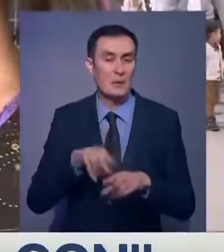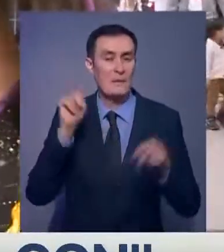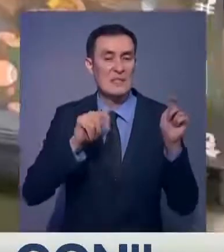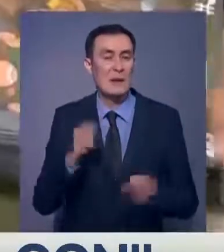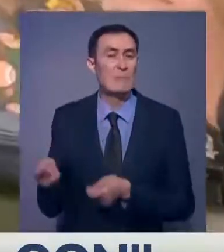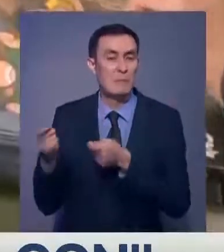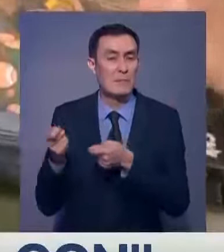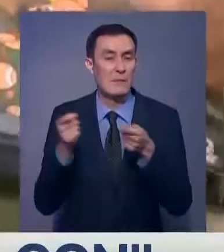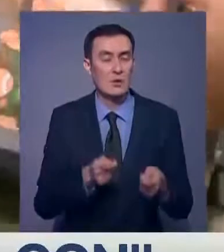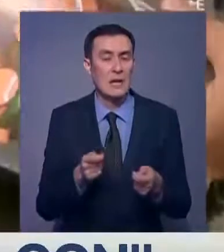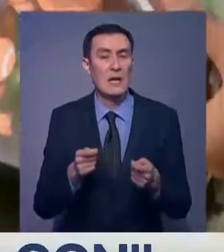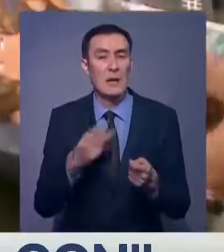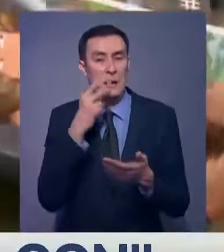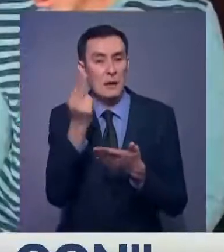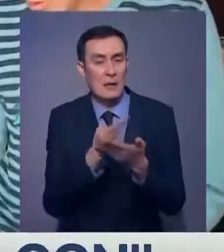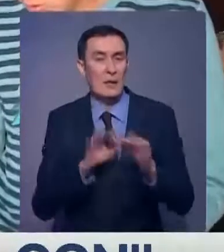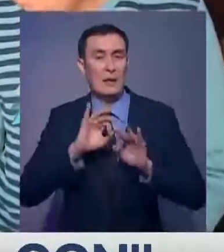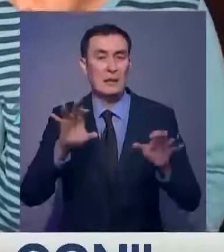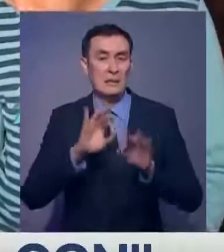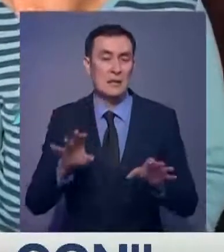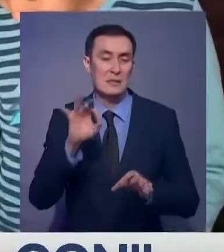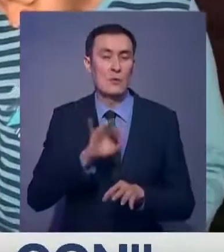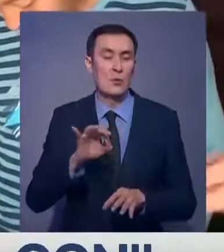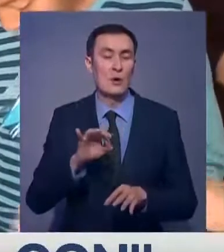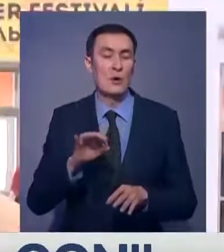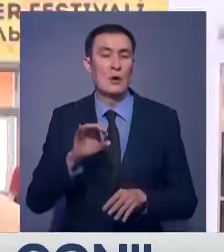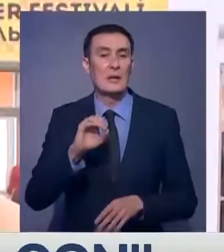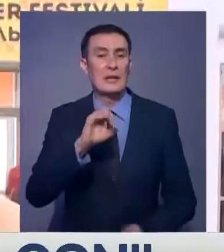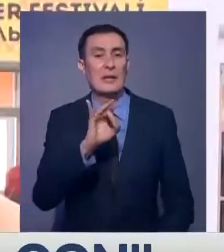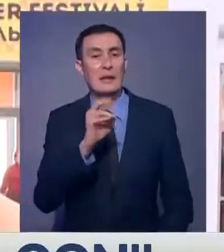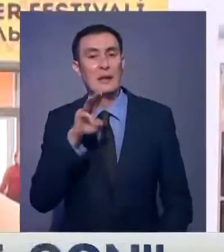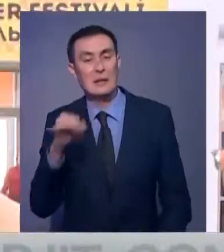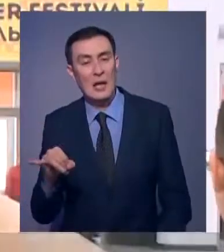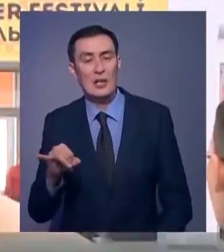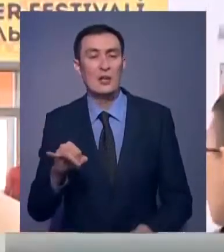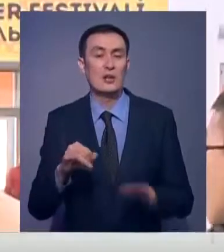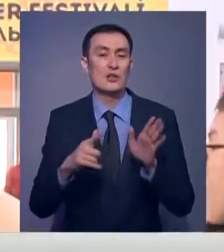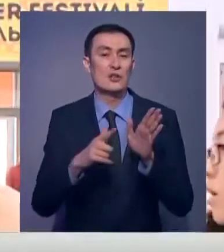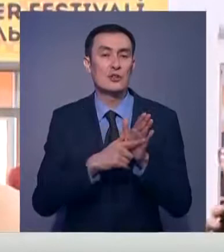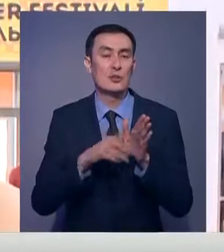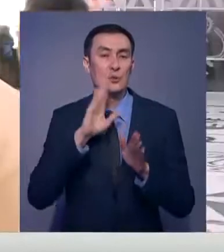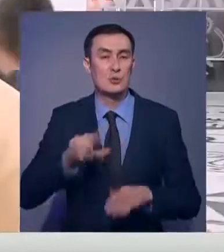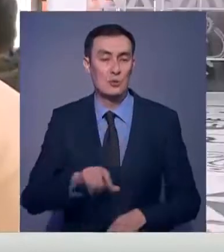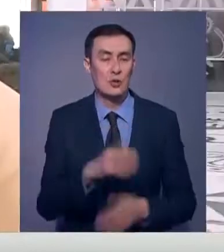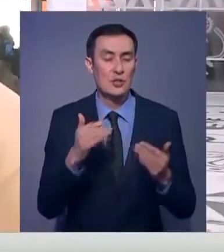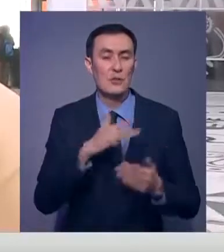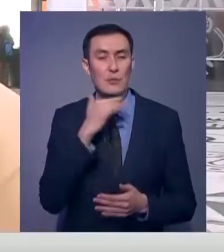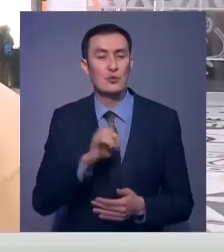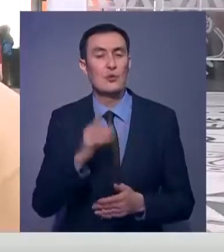привез несколько серий иллюстрированных рассказов «Еркитай» и «Житысу». Принято считать, что знания получают из книг, а сейчас век